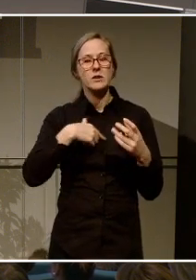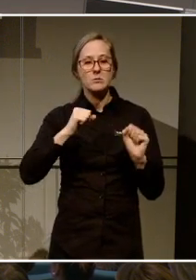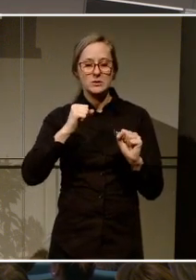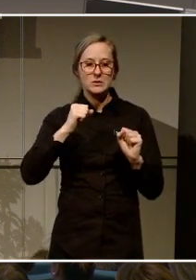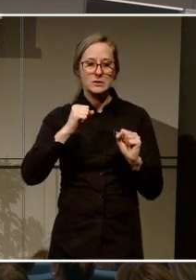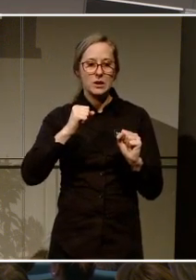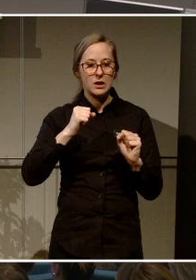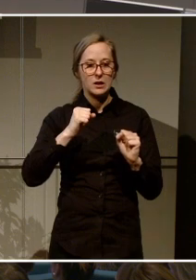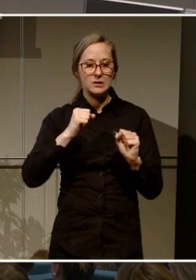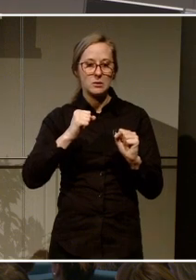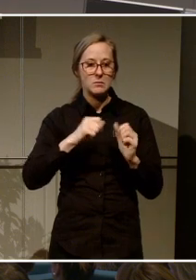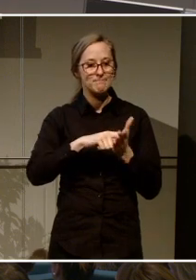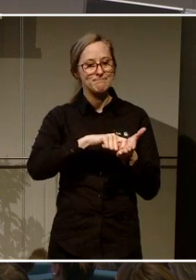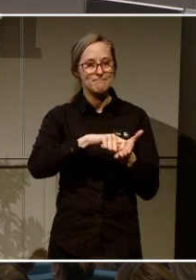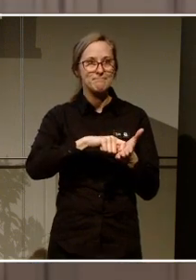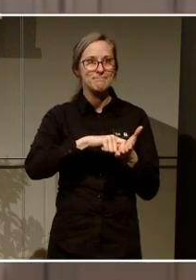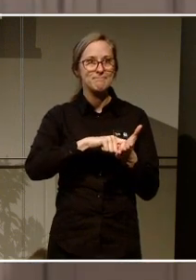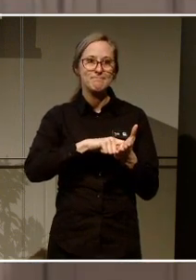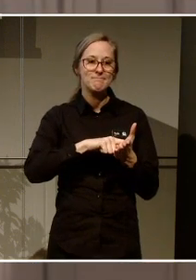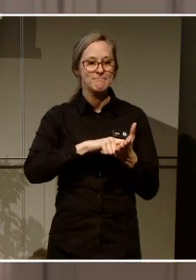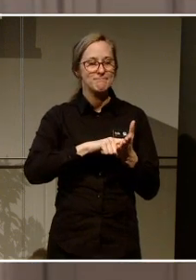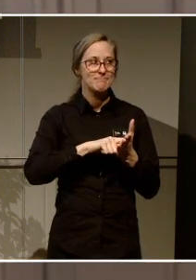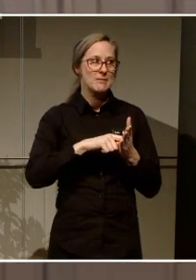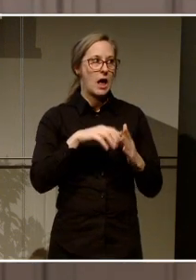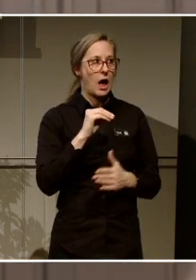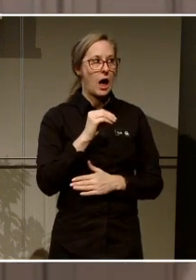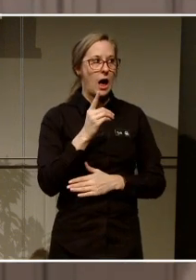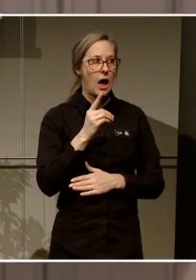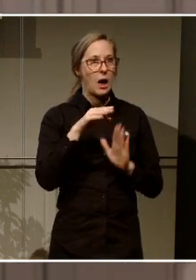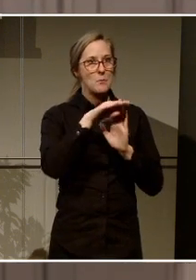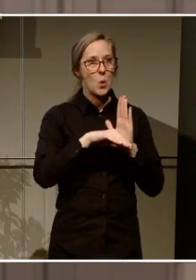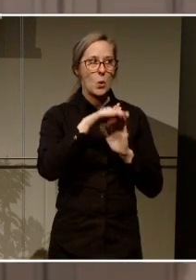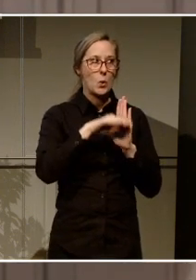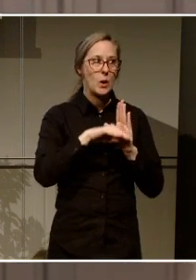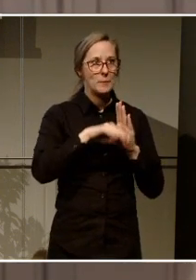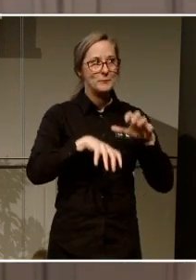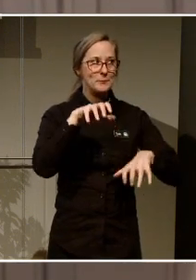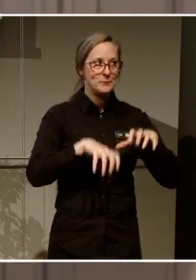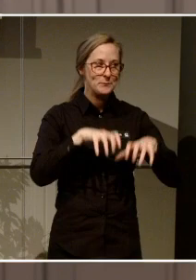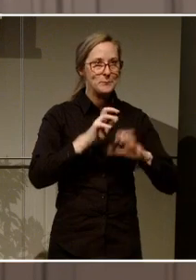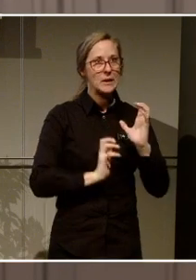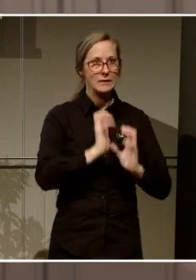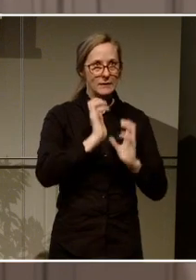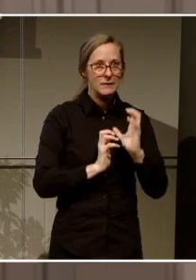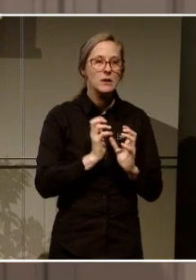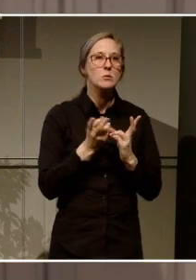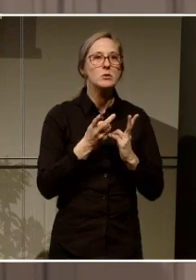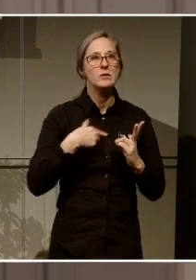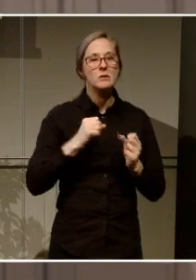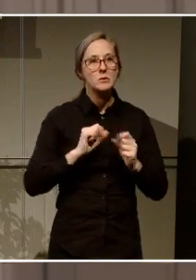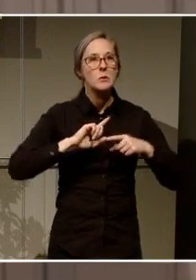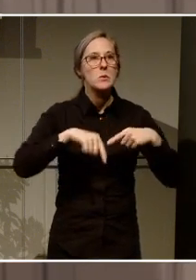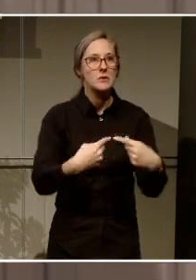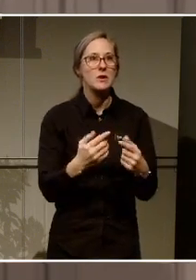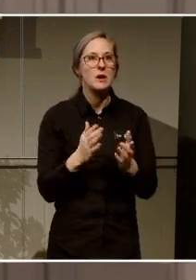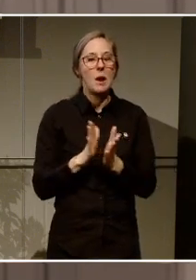Som om de blir så låga så att bron är att många inte kommer under. Då måste vi utveckla medarbetarnas kompetenser, för våra